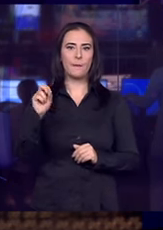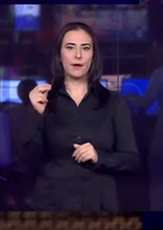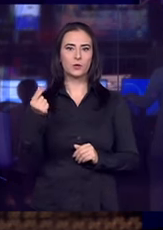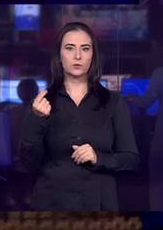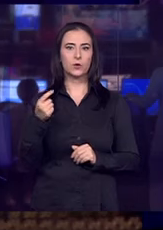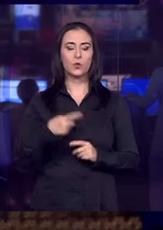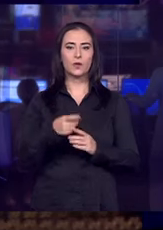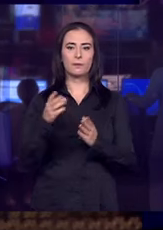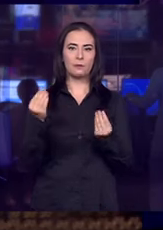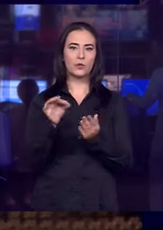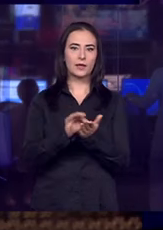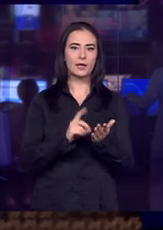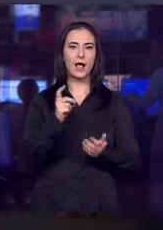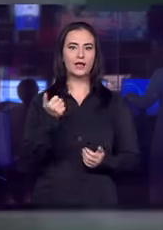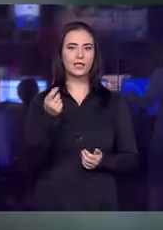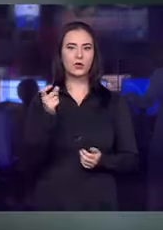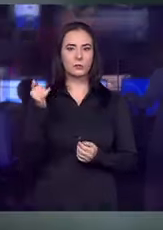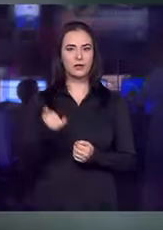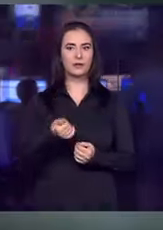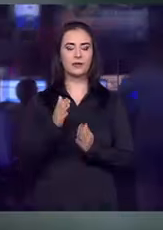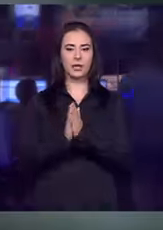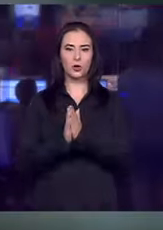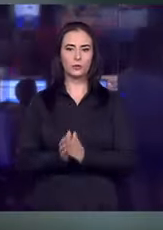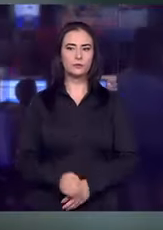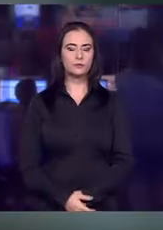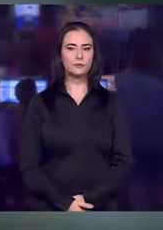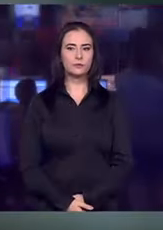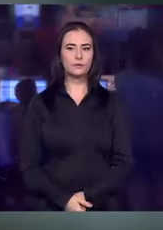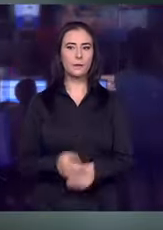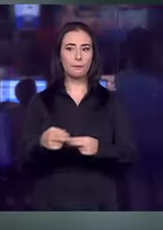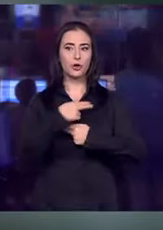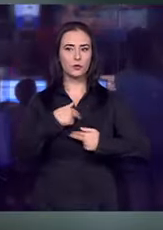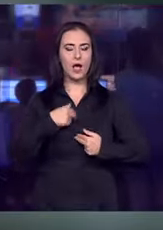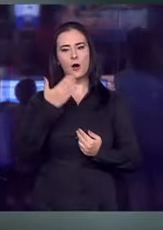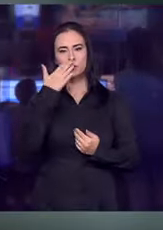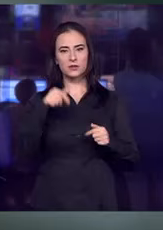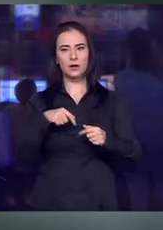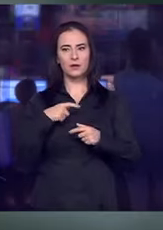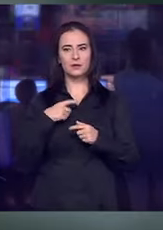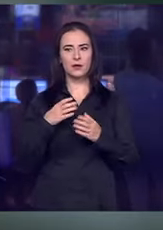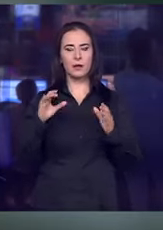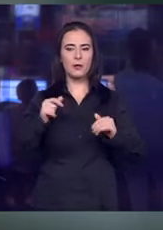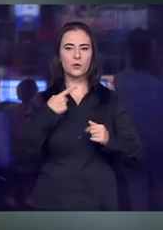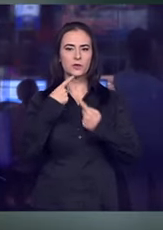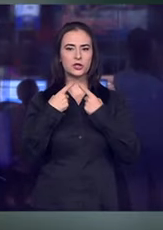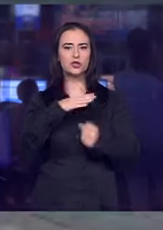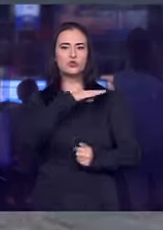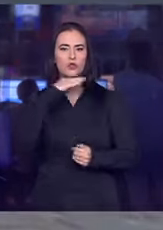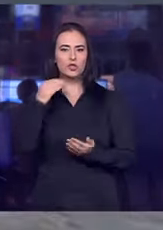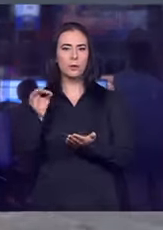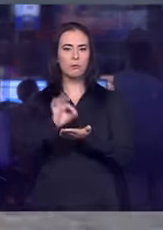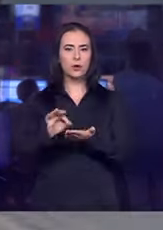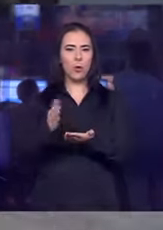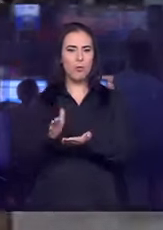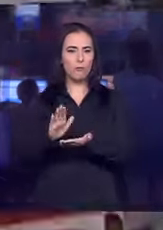Miruna Pascu. Cu mai multe detalii, Alexandra Dinu. Alexandra, te rog. Procurorii au considerat că au strâns suficiente probe pentru